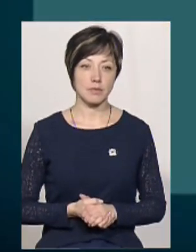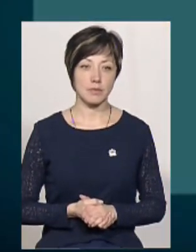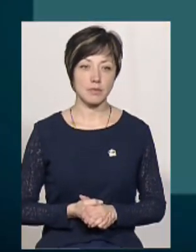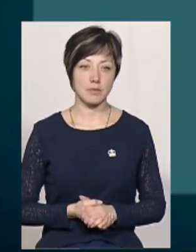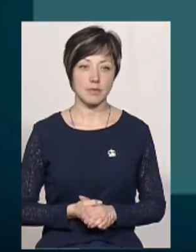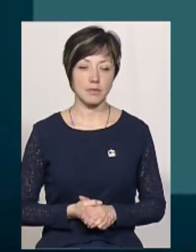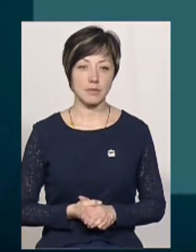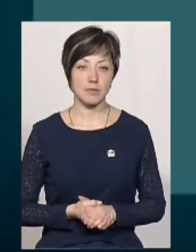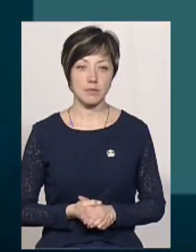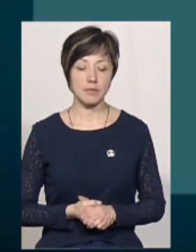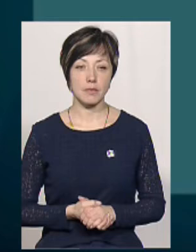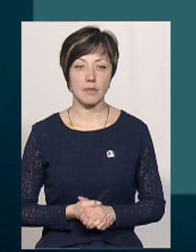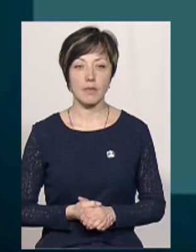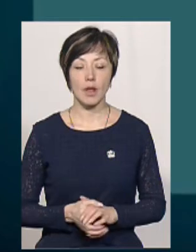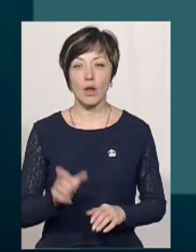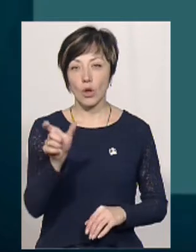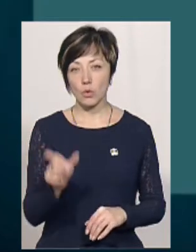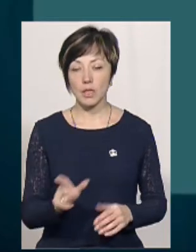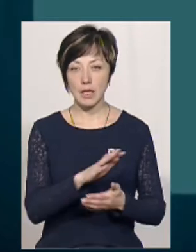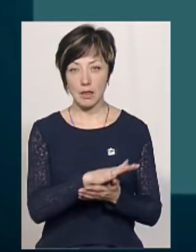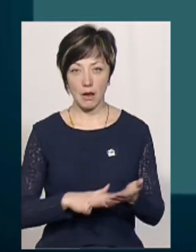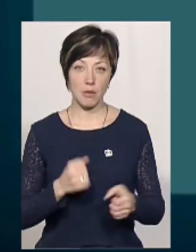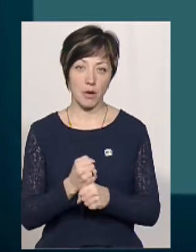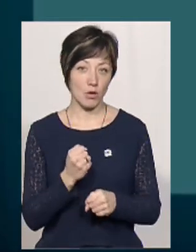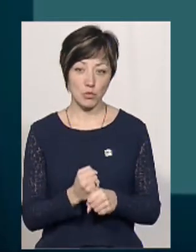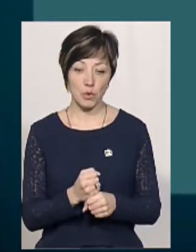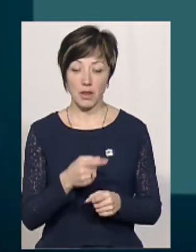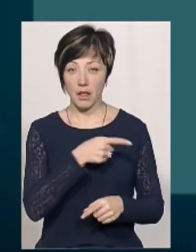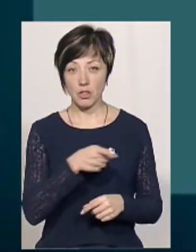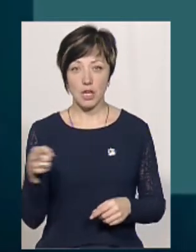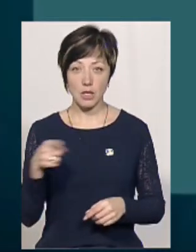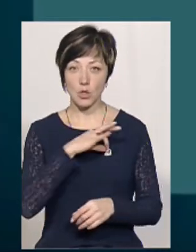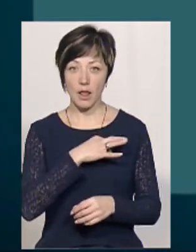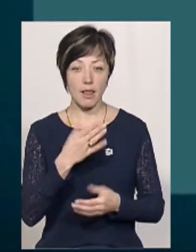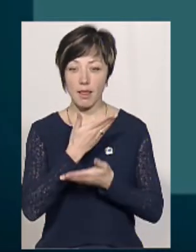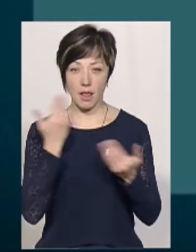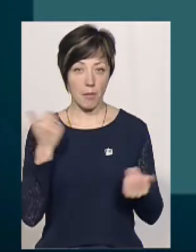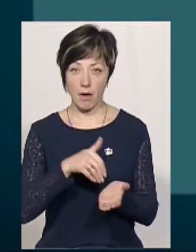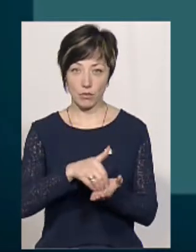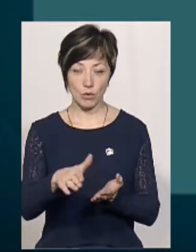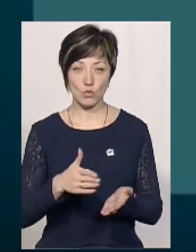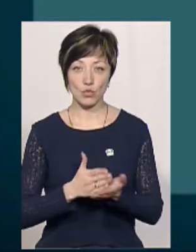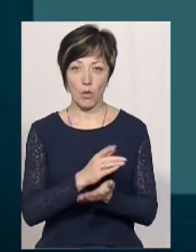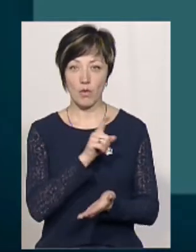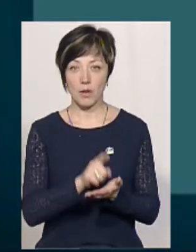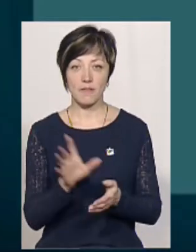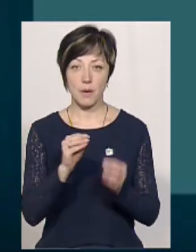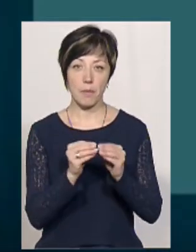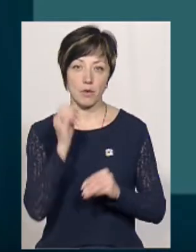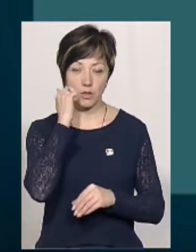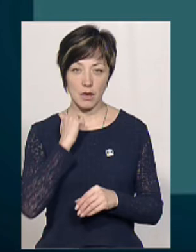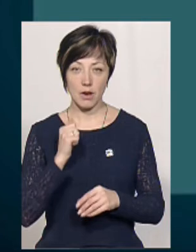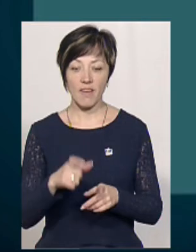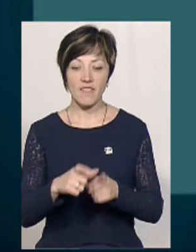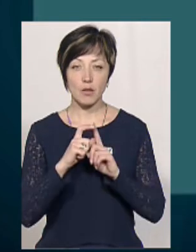Людина далі працює, навіть на час розслідування не відсторонили від службових обов'язків. Все по-старому.